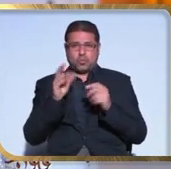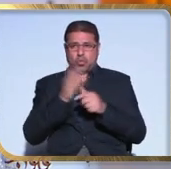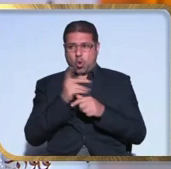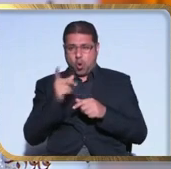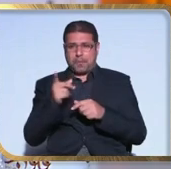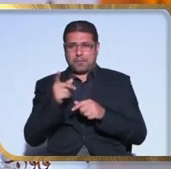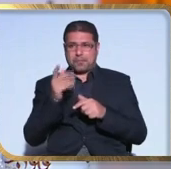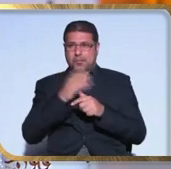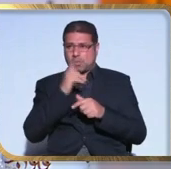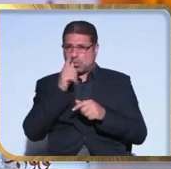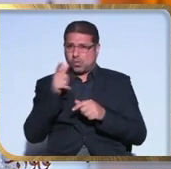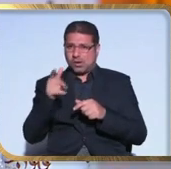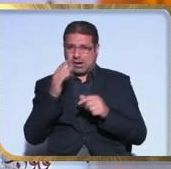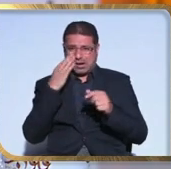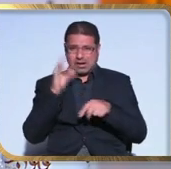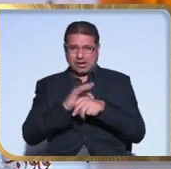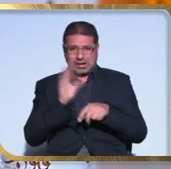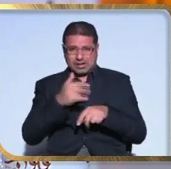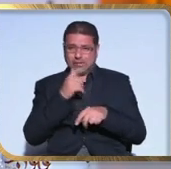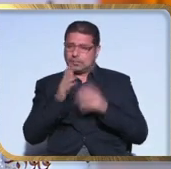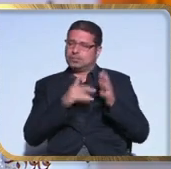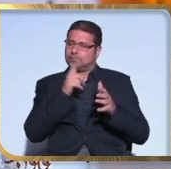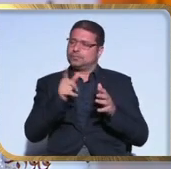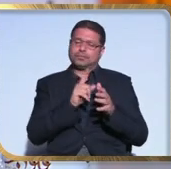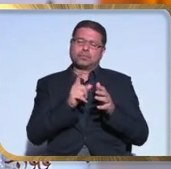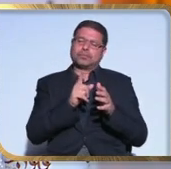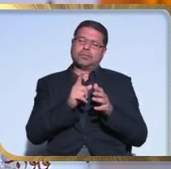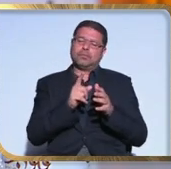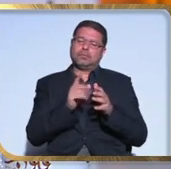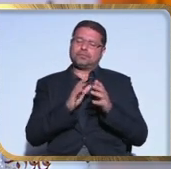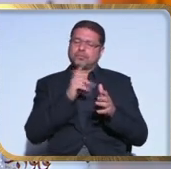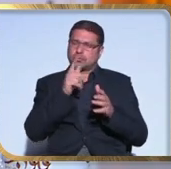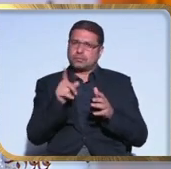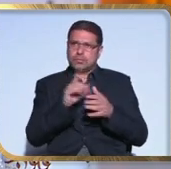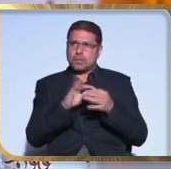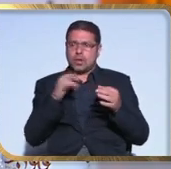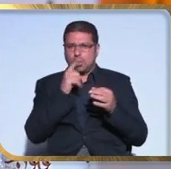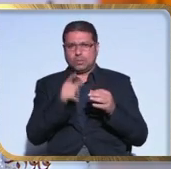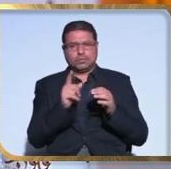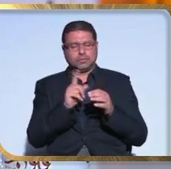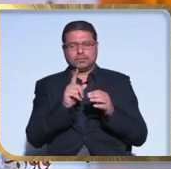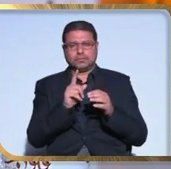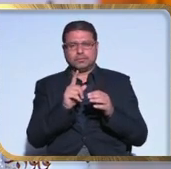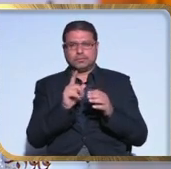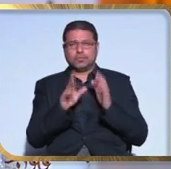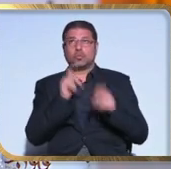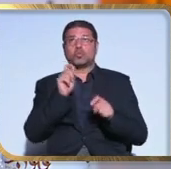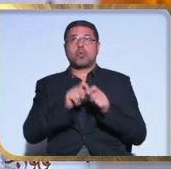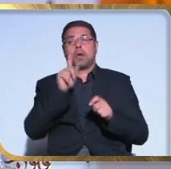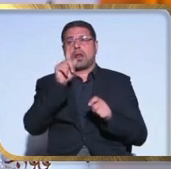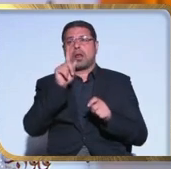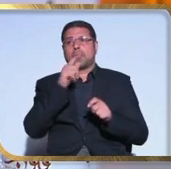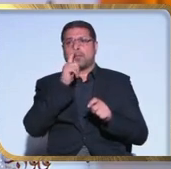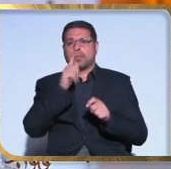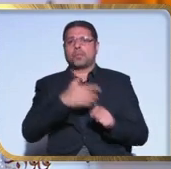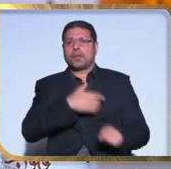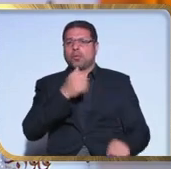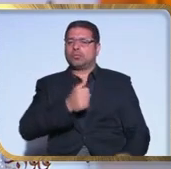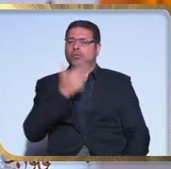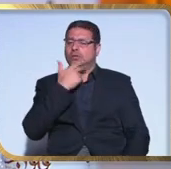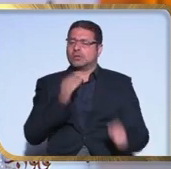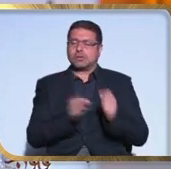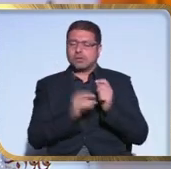هم نقول انه ده لا يمكننا القول لا يمكننا ان نقول ذلك سبحان الله ان المؤمن لا